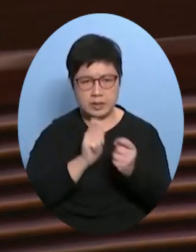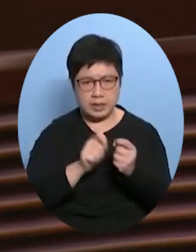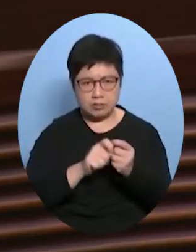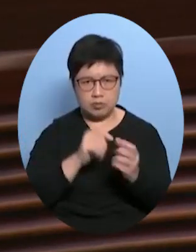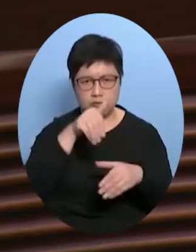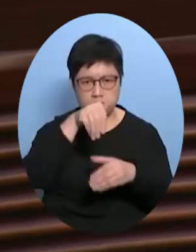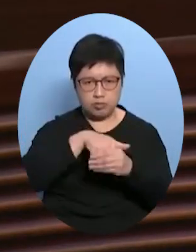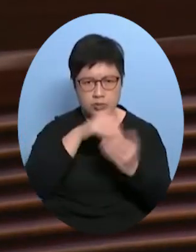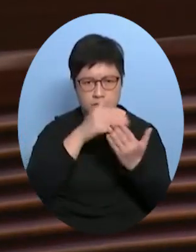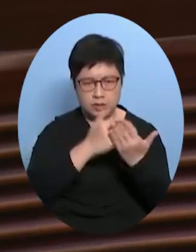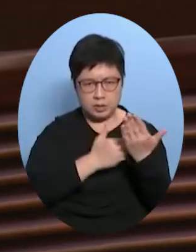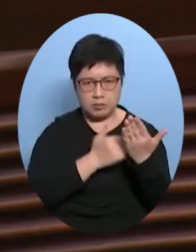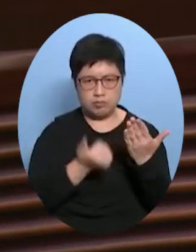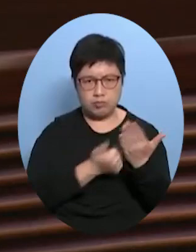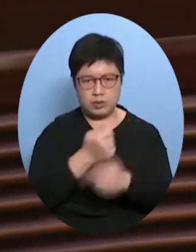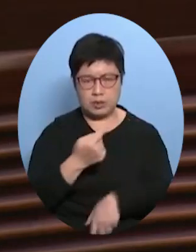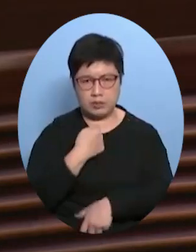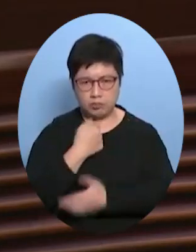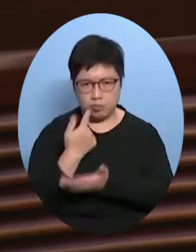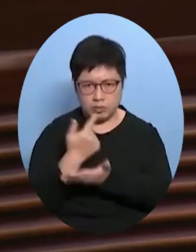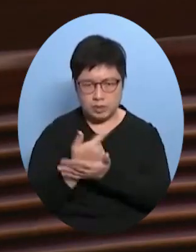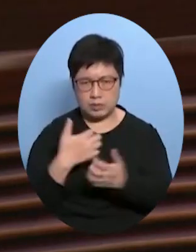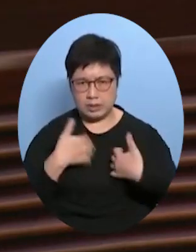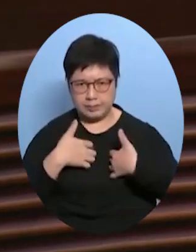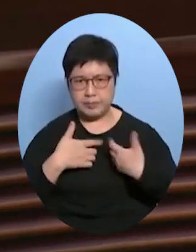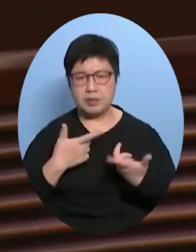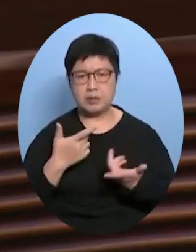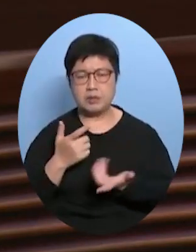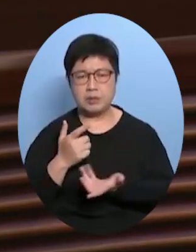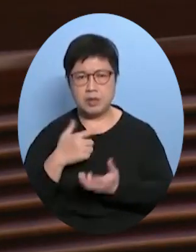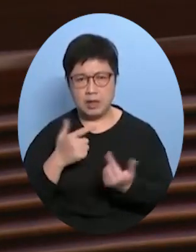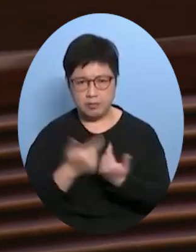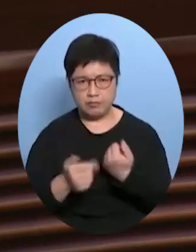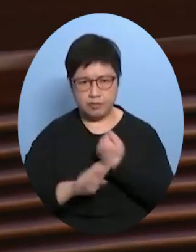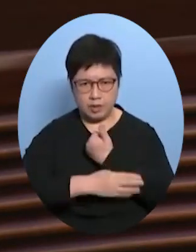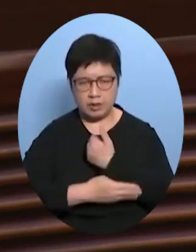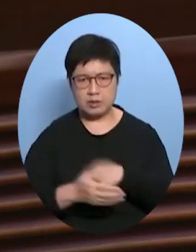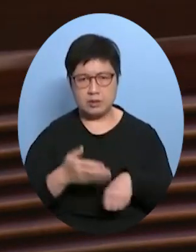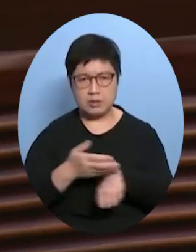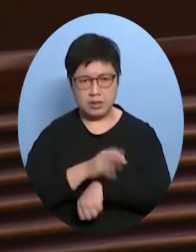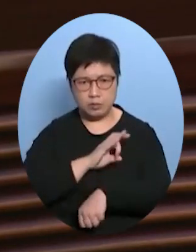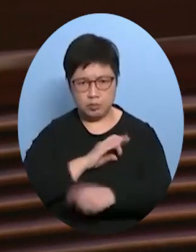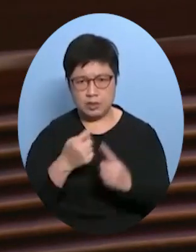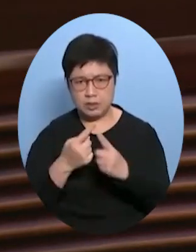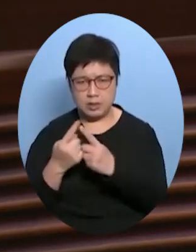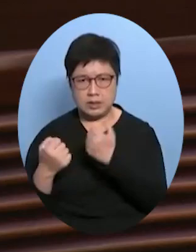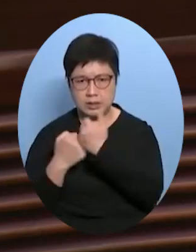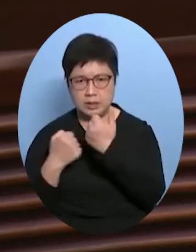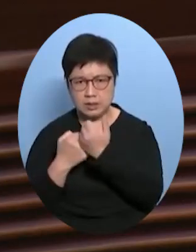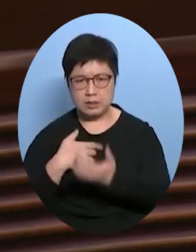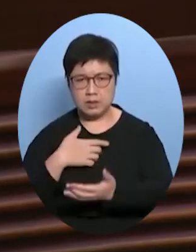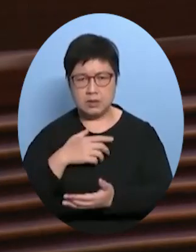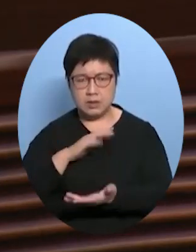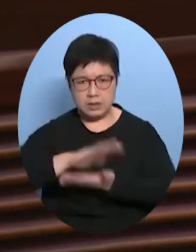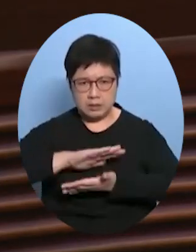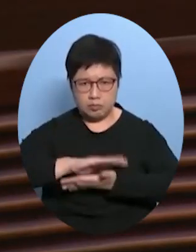選舉制度的重要性、必要性和合法性，爭取社會和市民的支持。 除了大量印發詳細